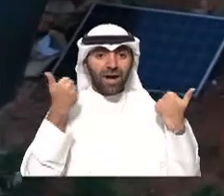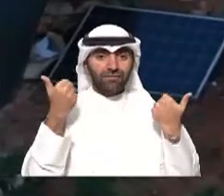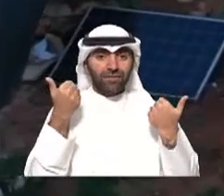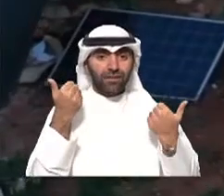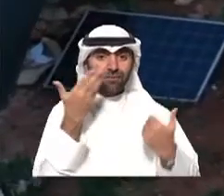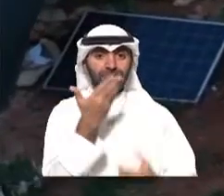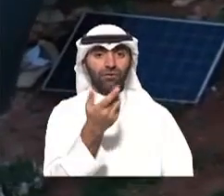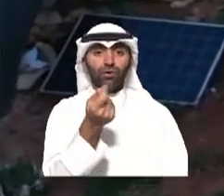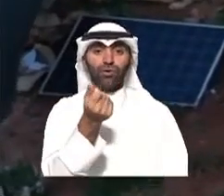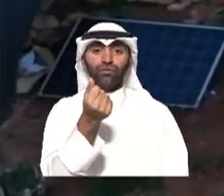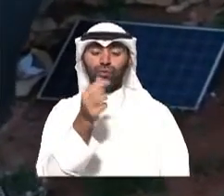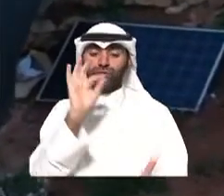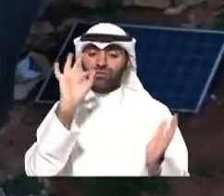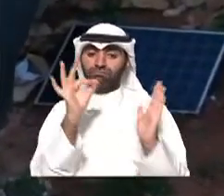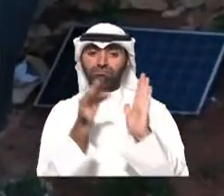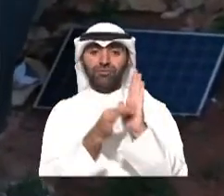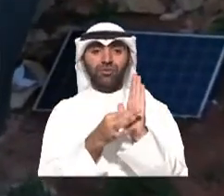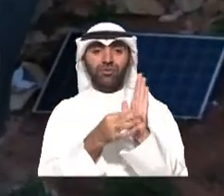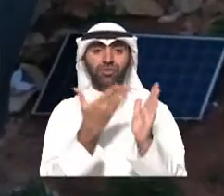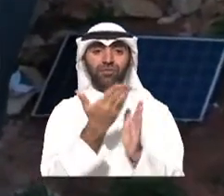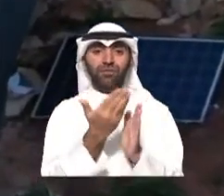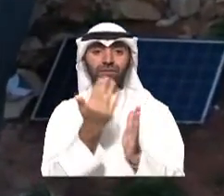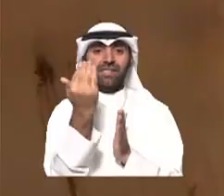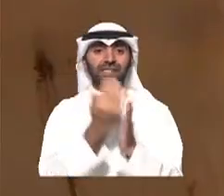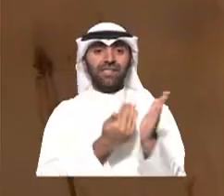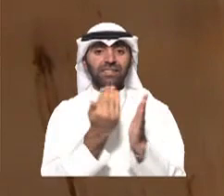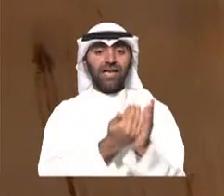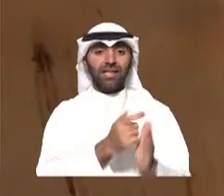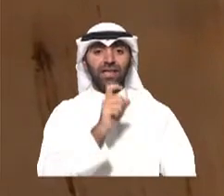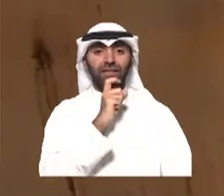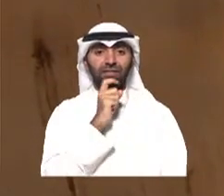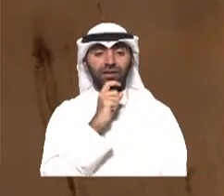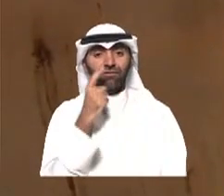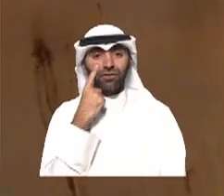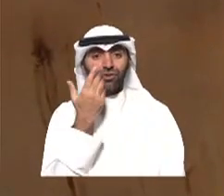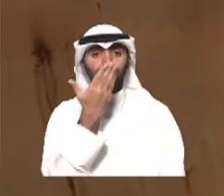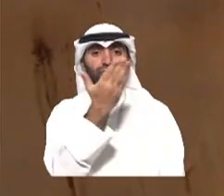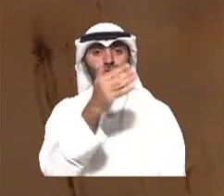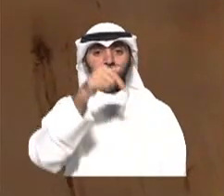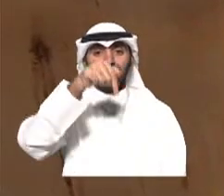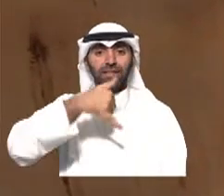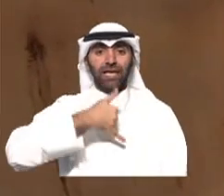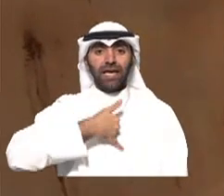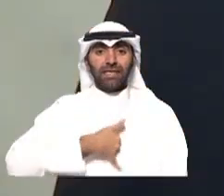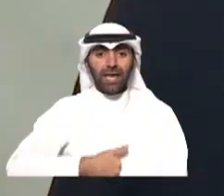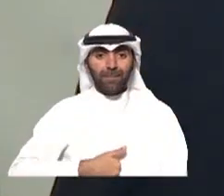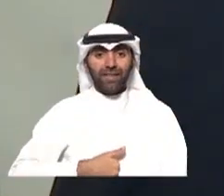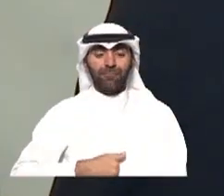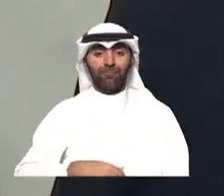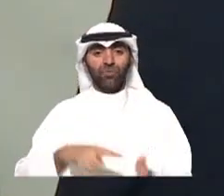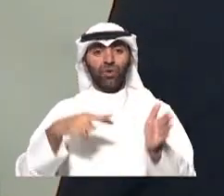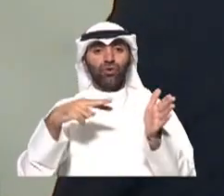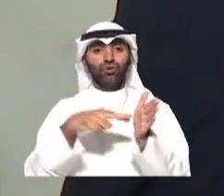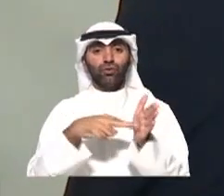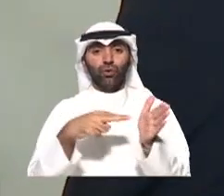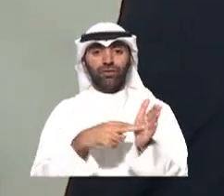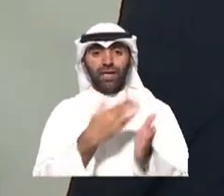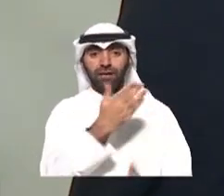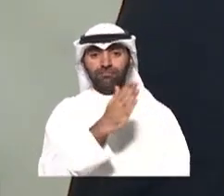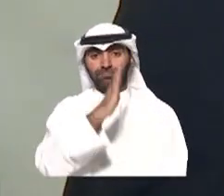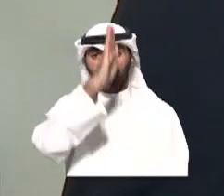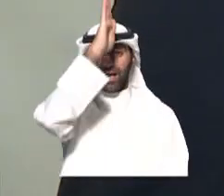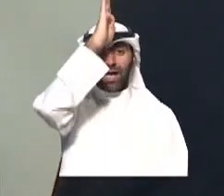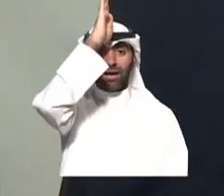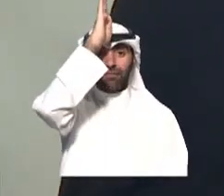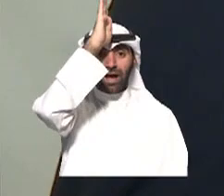الروهينجا، وعندنا حالة المشكلة باليمن، وعندنا كمان الأزمة السورية. فبنشوف أكتر شيء بتجه